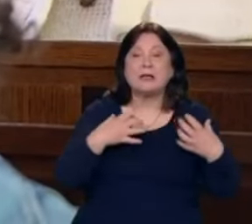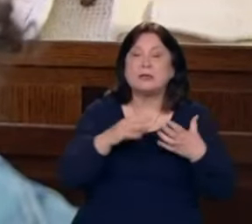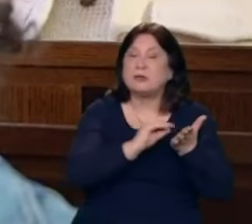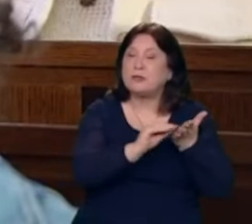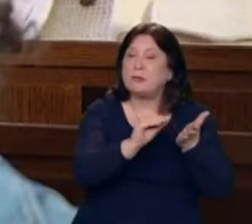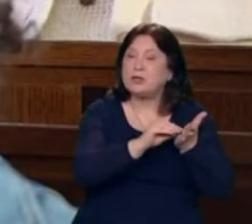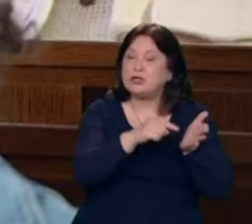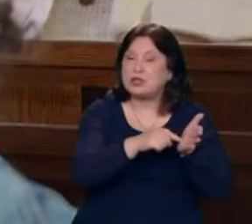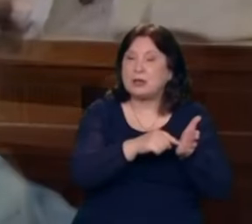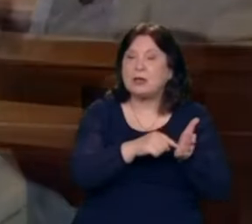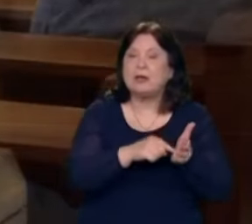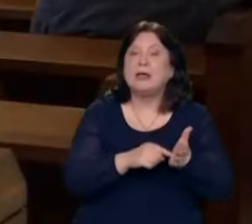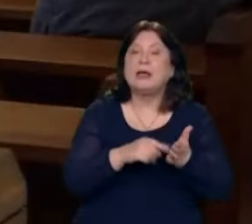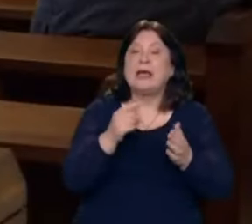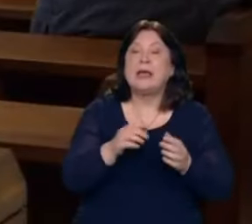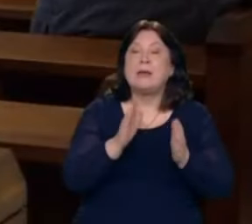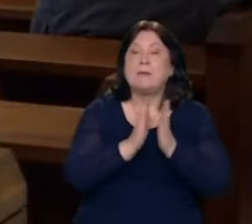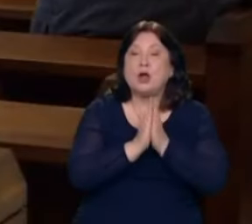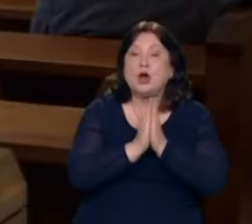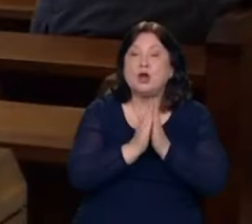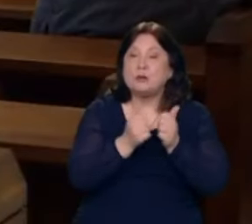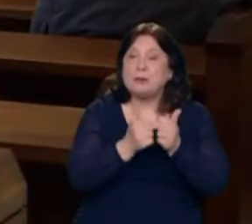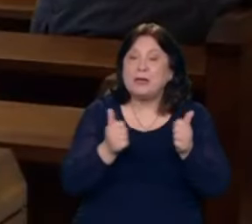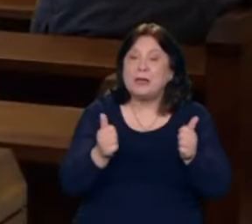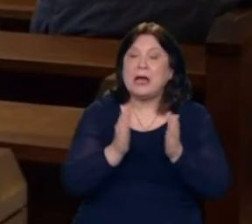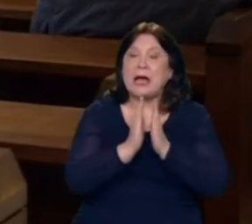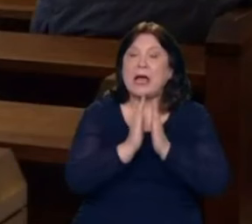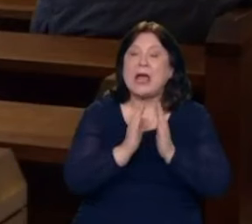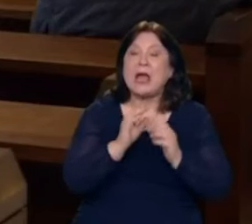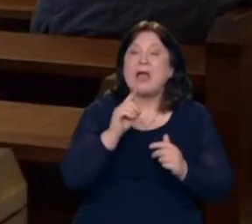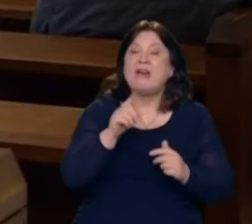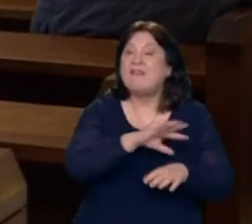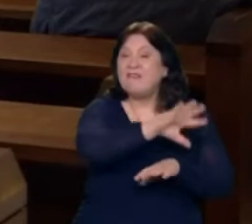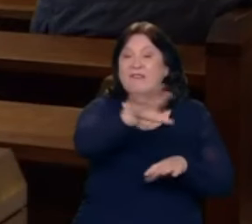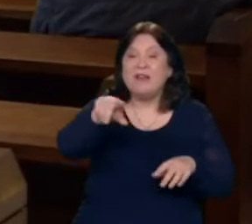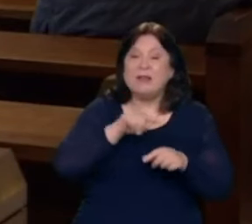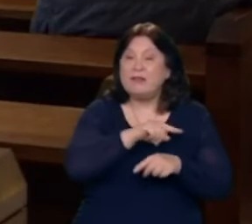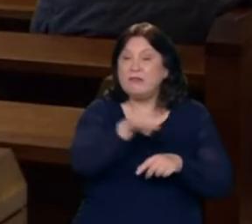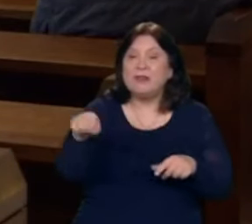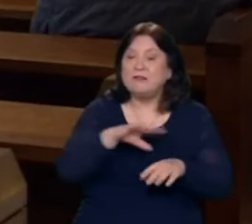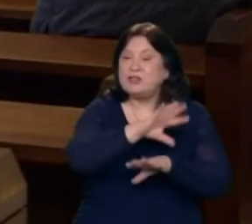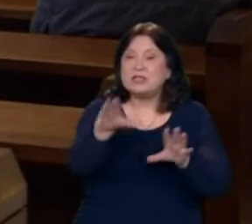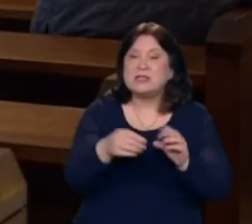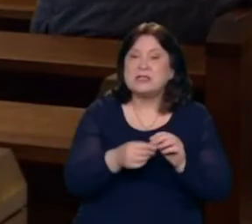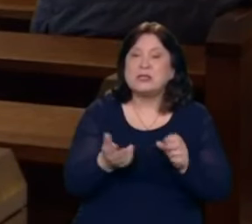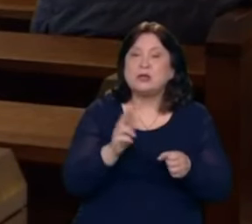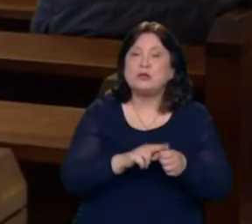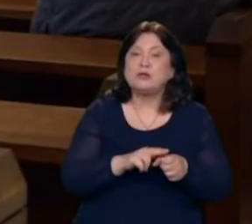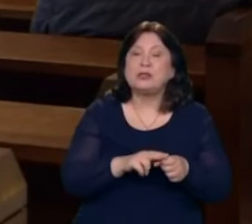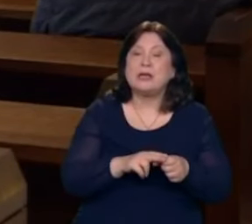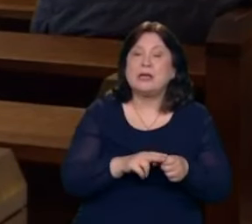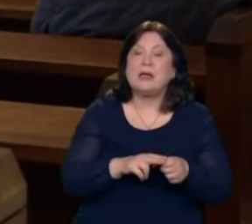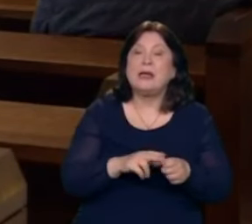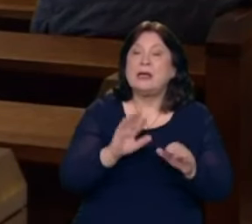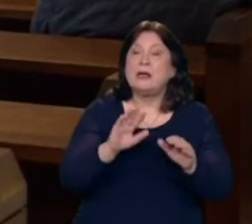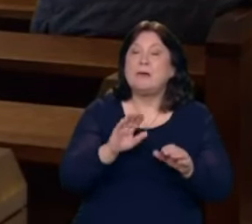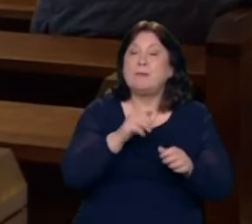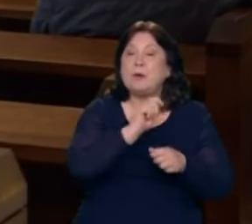z następującym apelem wy wszyscy którzy poświęcili